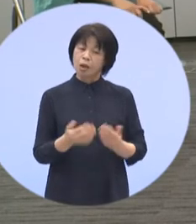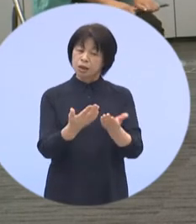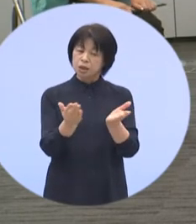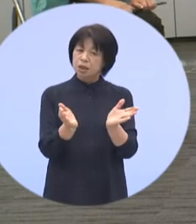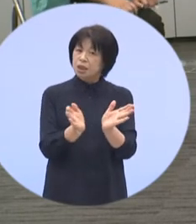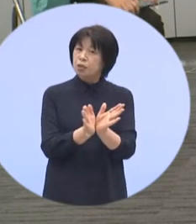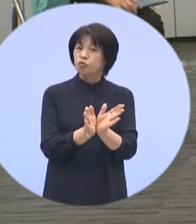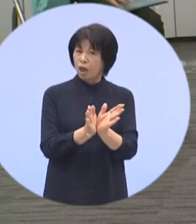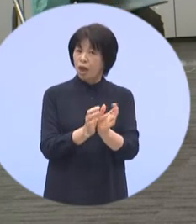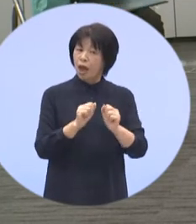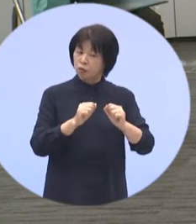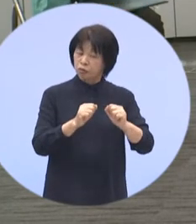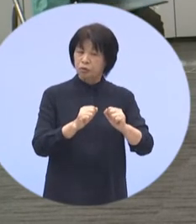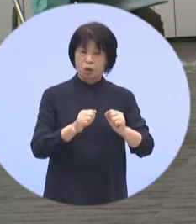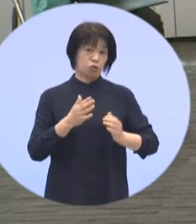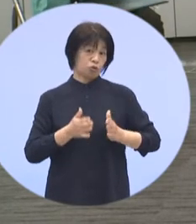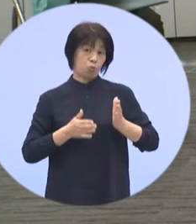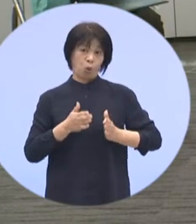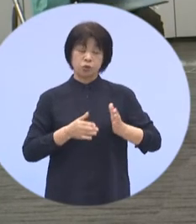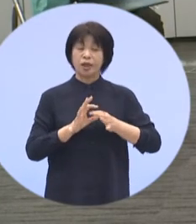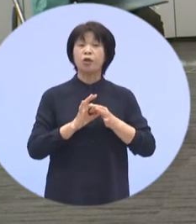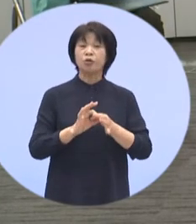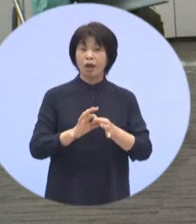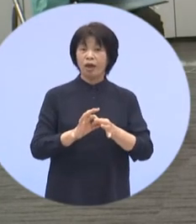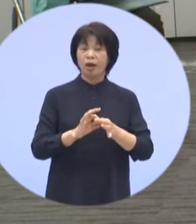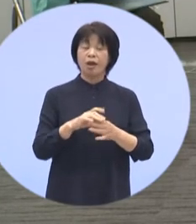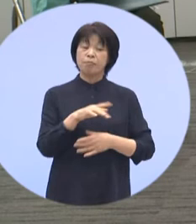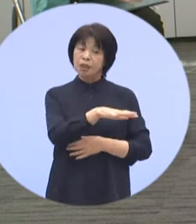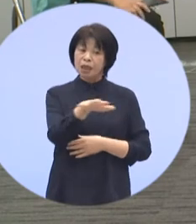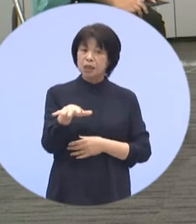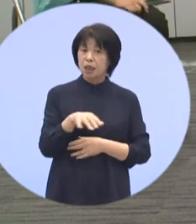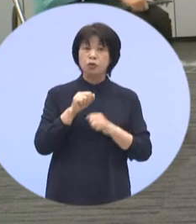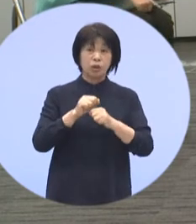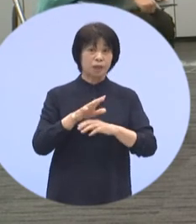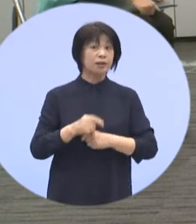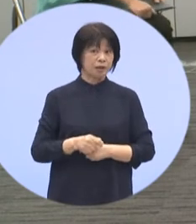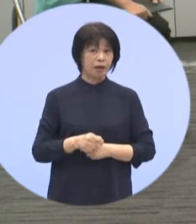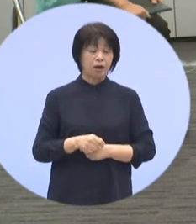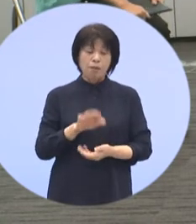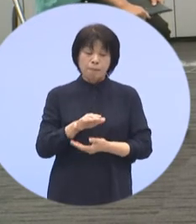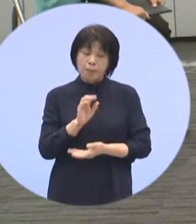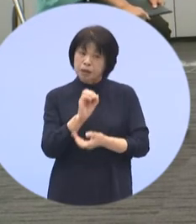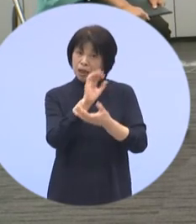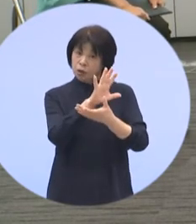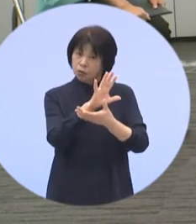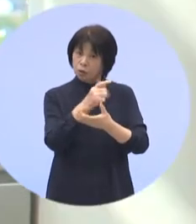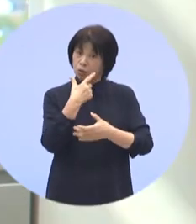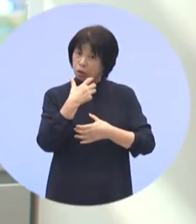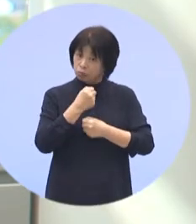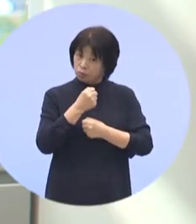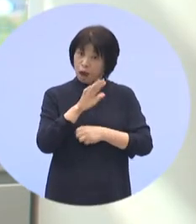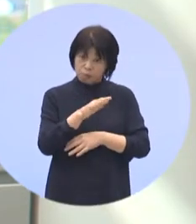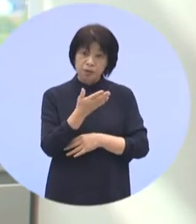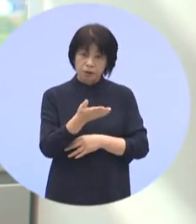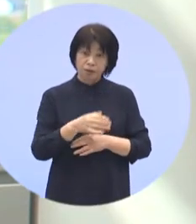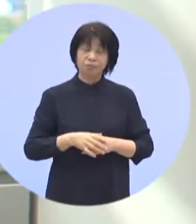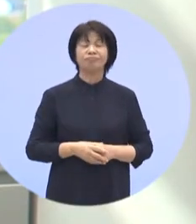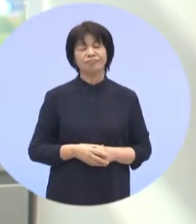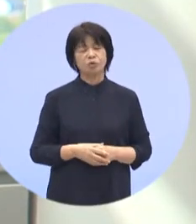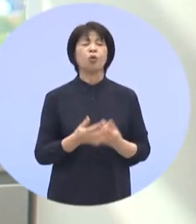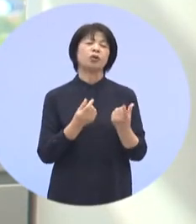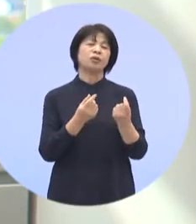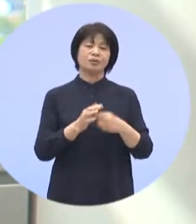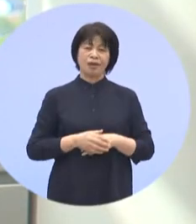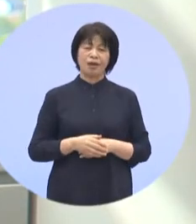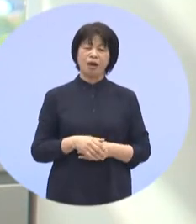ですけれども、やっぱりこう大勢でこうスポーツバスケットボールやる上で何か気をつけてることはあるんですか？ そうですね、どうしてもやっぱりボール